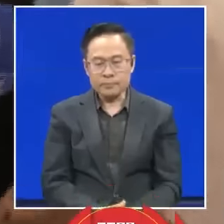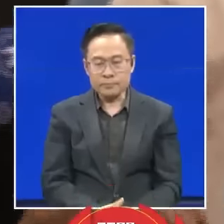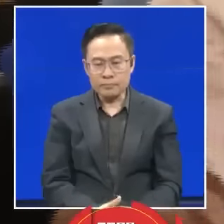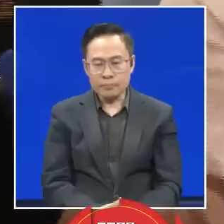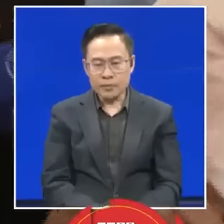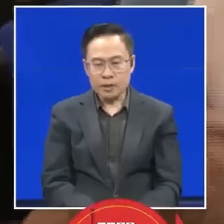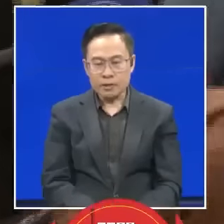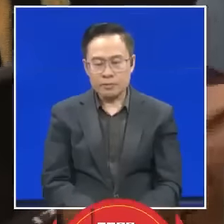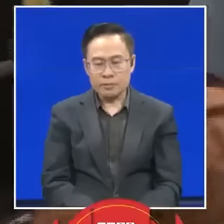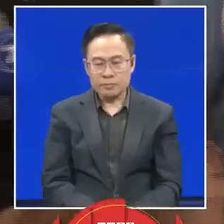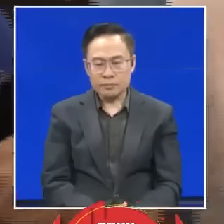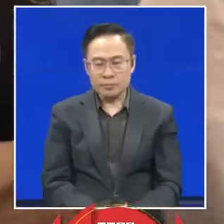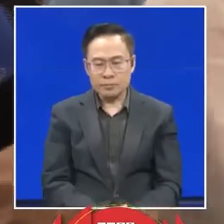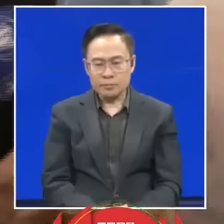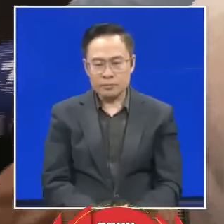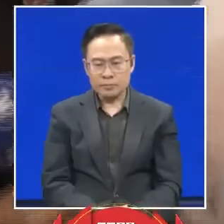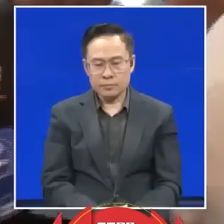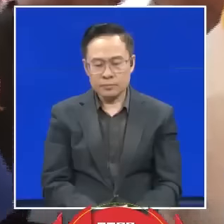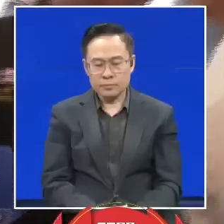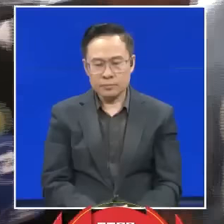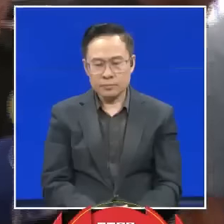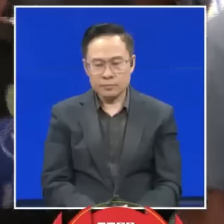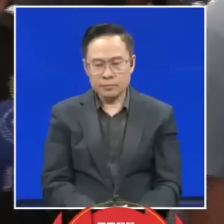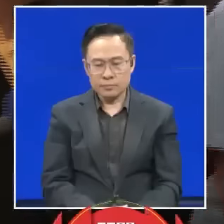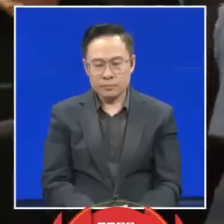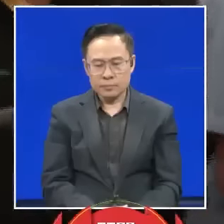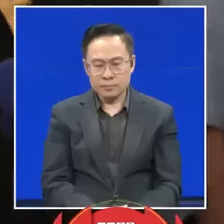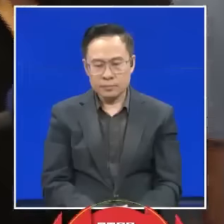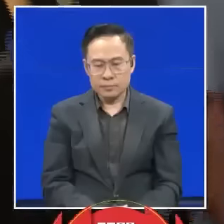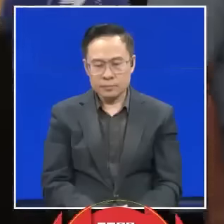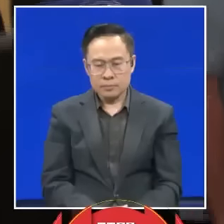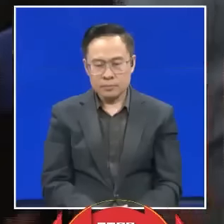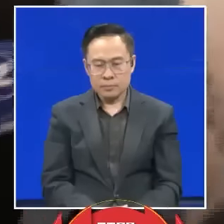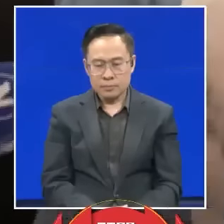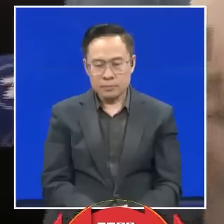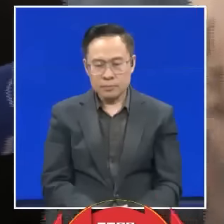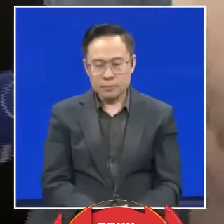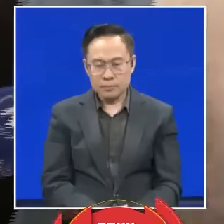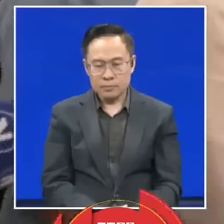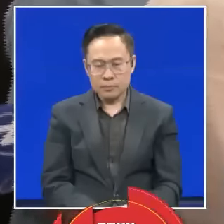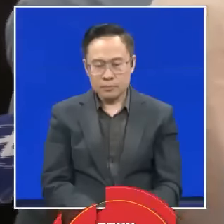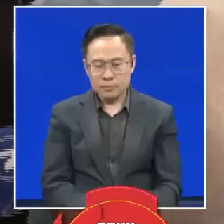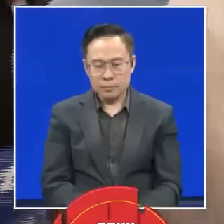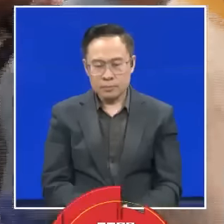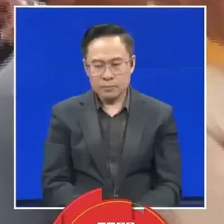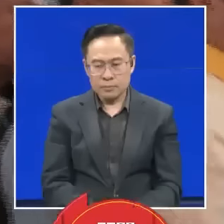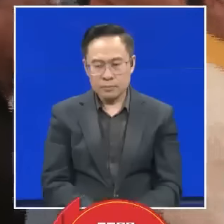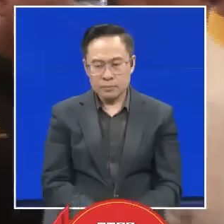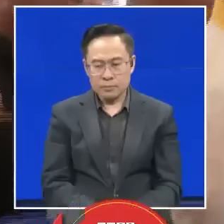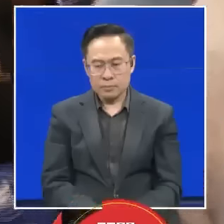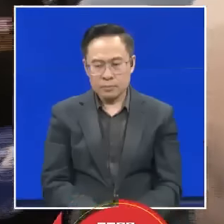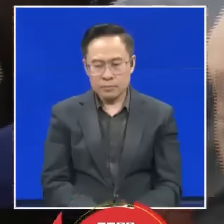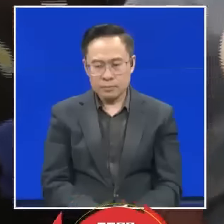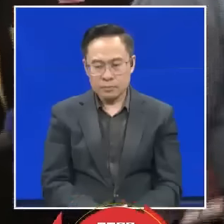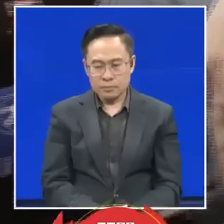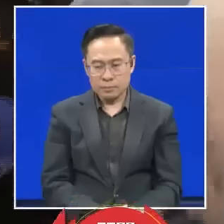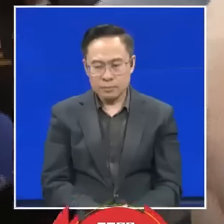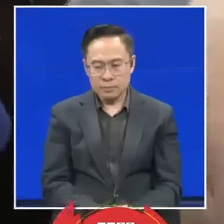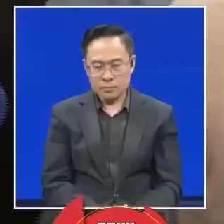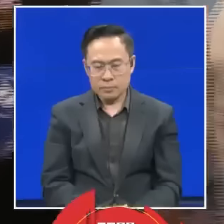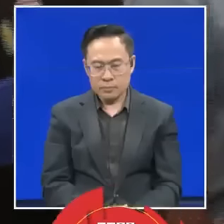ความลึกความลึกตรงนี้2เมตรครึ่งครับพี่2เมตรครึ่งแล้วก็ตรงนี้3เมตร90